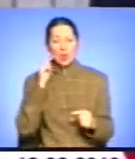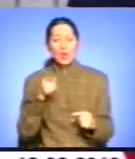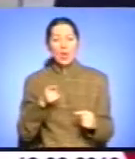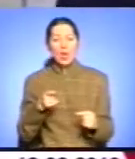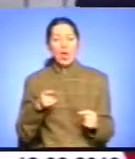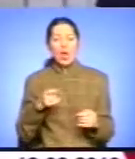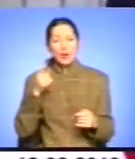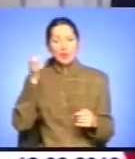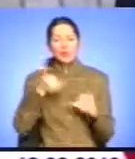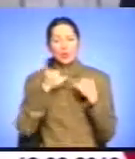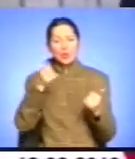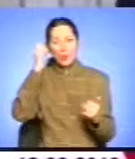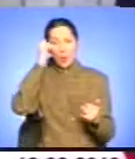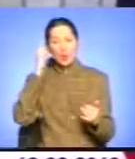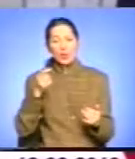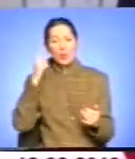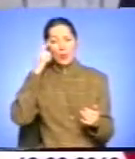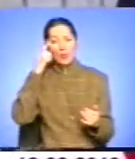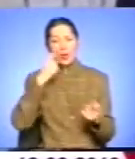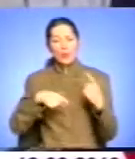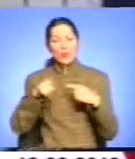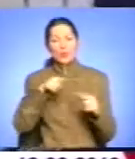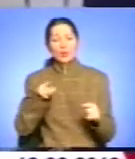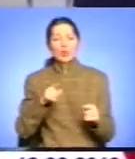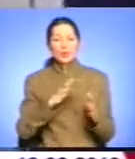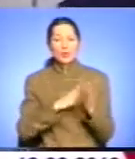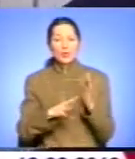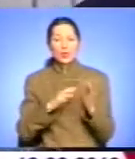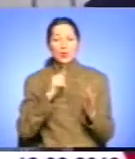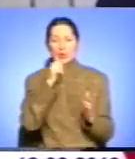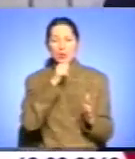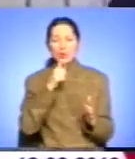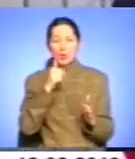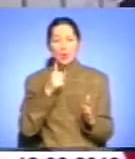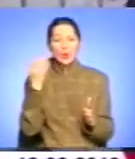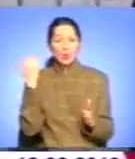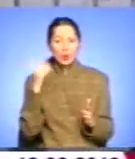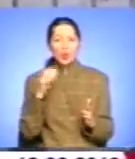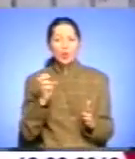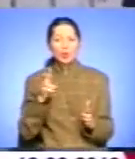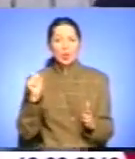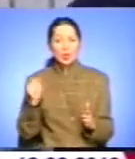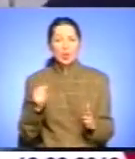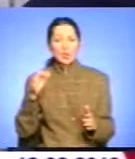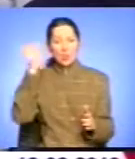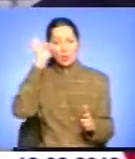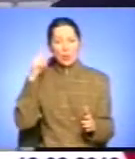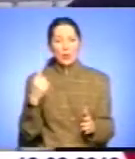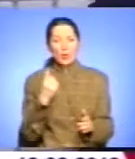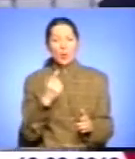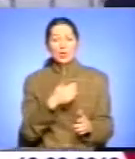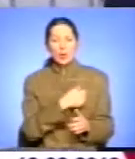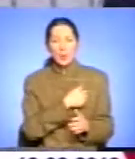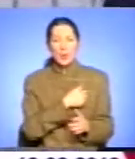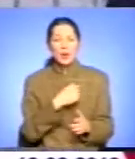повертаємось у ті буремні, доленосні 80-90 роки минулого століття і згадуємо про перші намагання, волелюбні